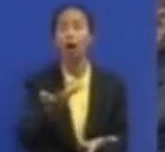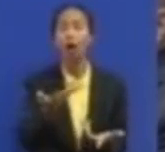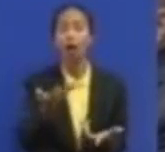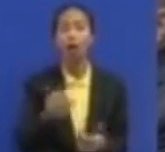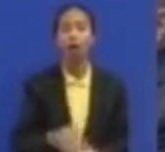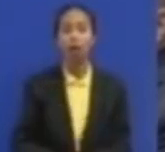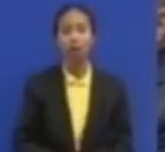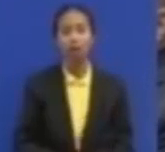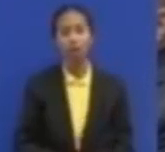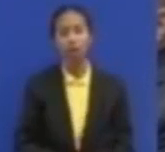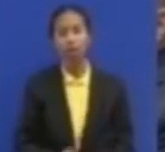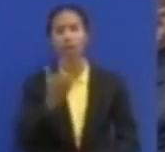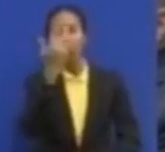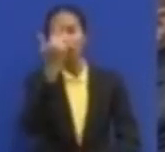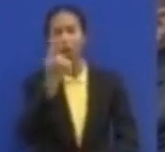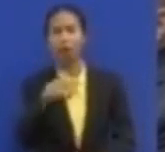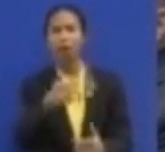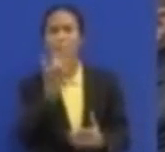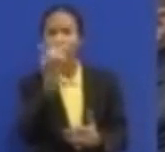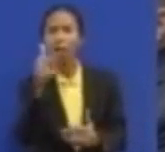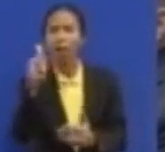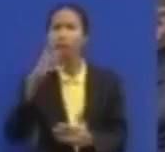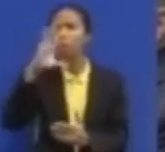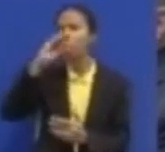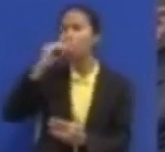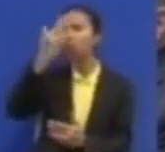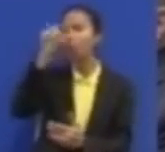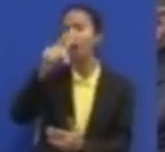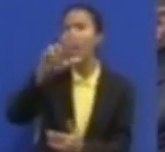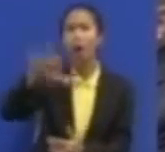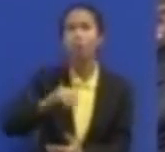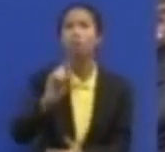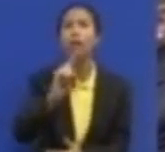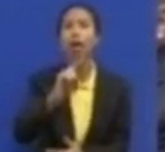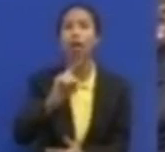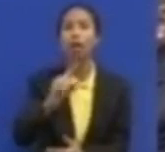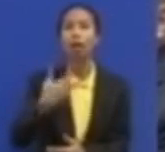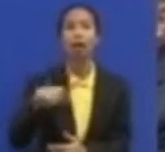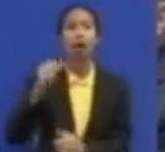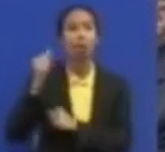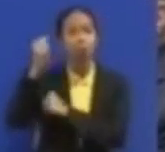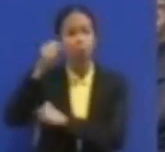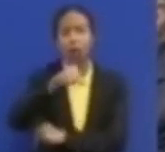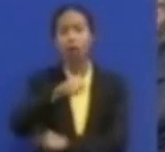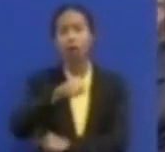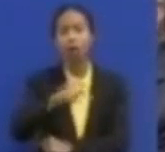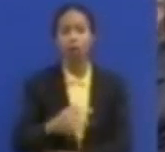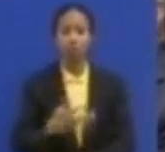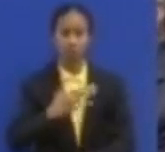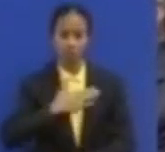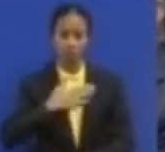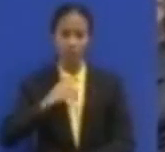ท่านเอาระเบียบวาระอะไรมาปล่อยเขาอภิปรายครับเขาไม่ได้ประท้วงในส่วนที่ผมประท้วงท่านไม่ย